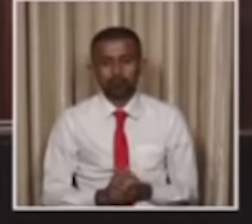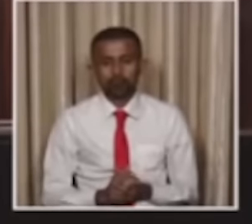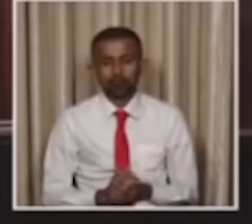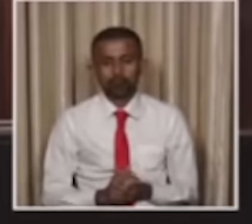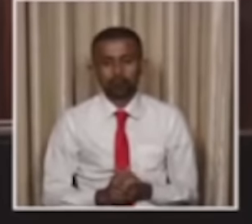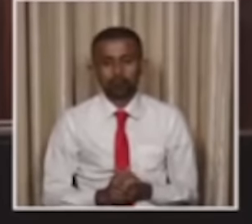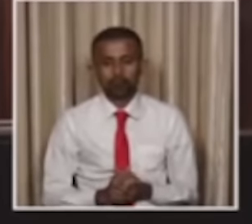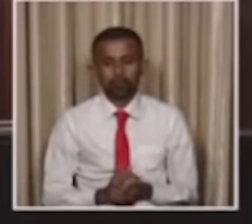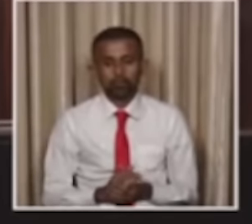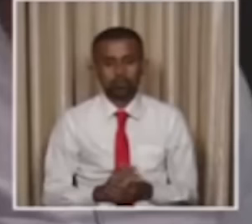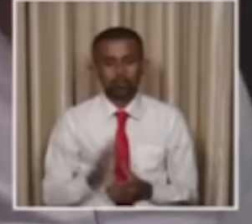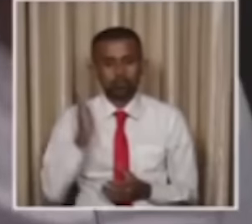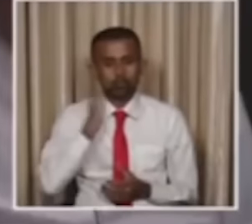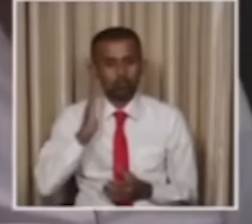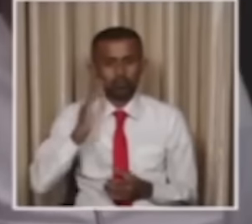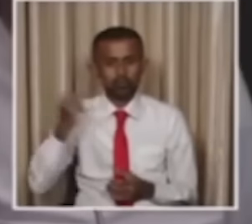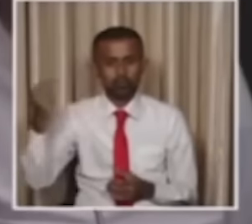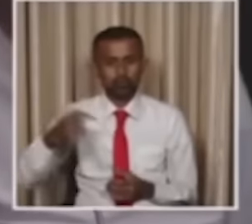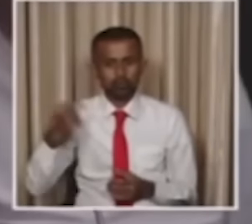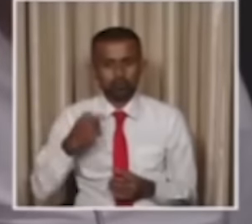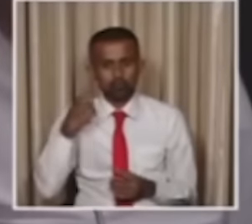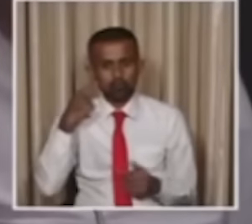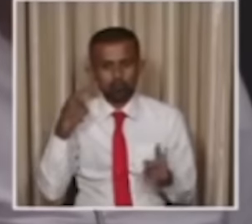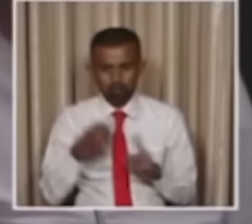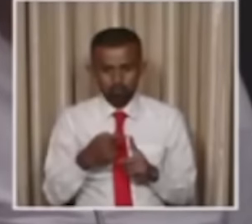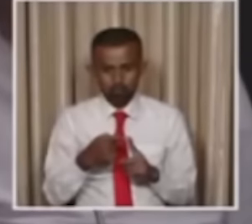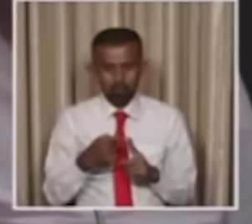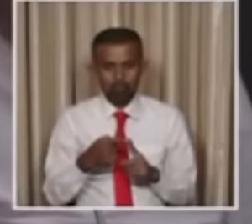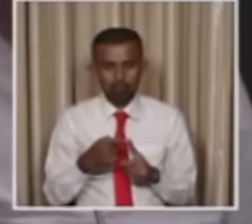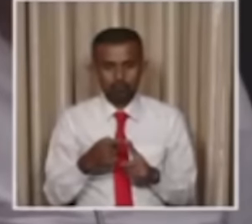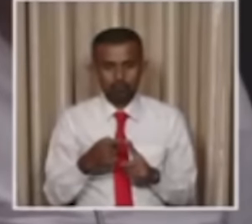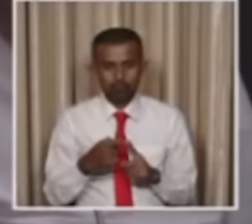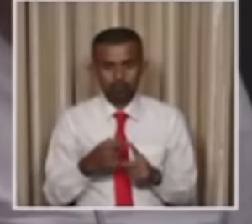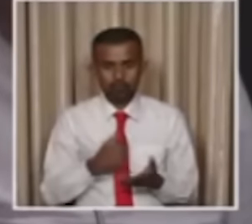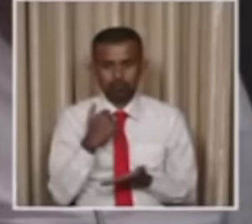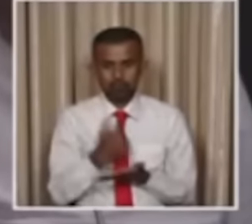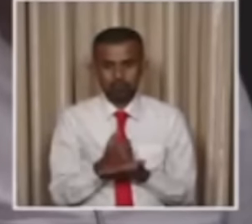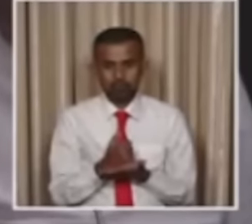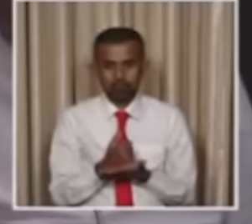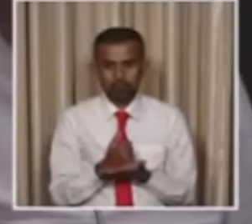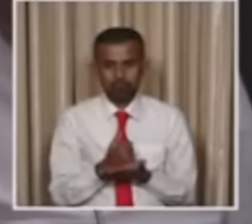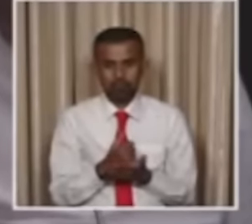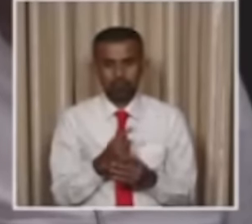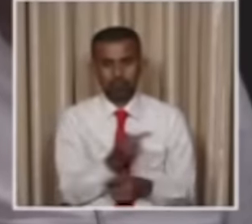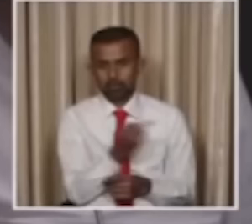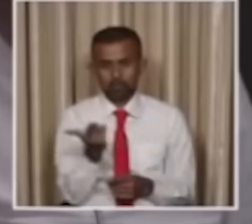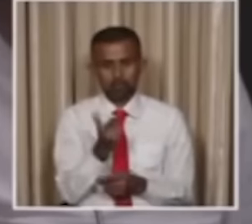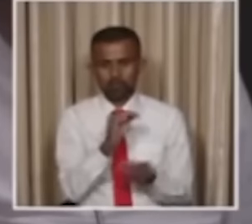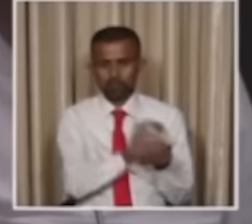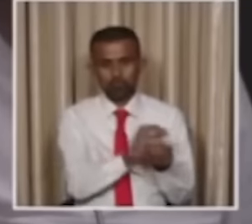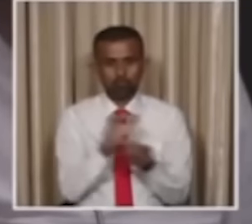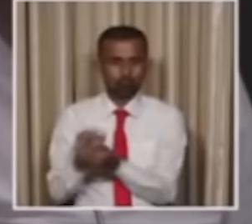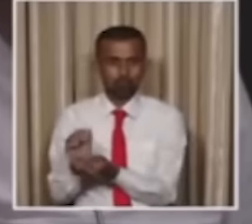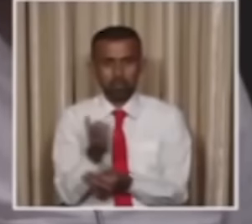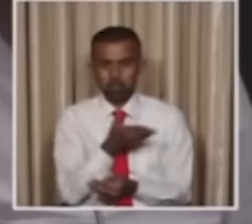මේ විදේශිකයන්ගේ පැමිණීම පිළිබඳව ඒ ලේඛන මේ දෙපාර්ශ්වය ළඟම තියෙන්න පුළුවන්.